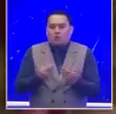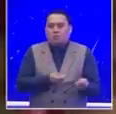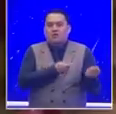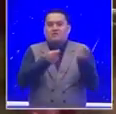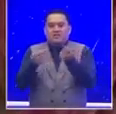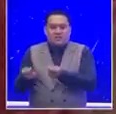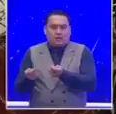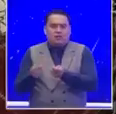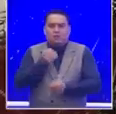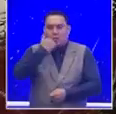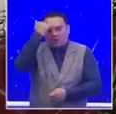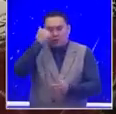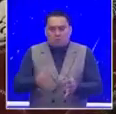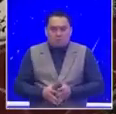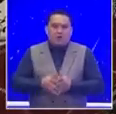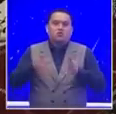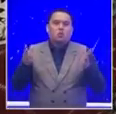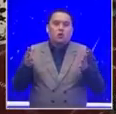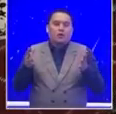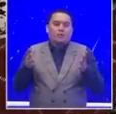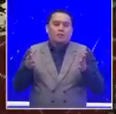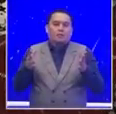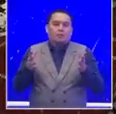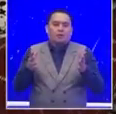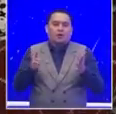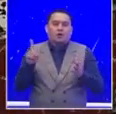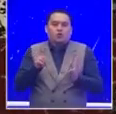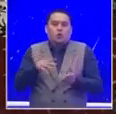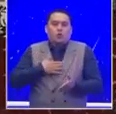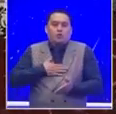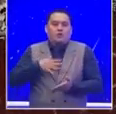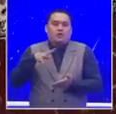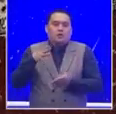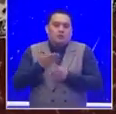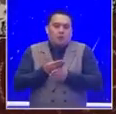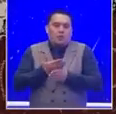привезли. Спасибо большое, кто